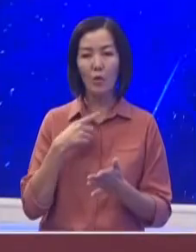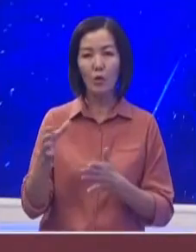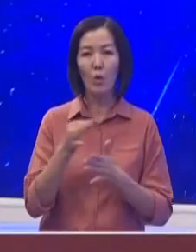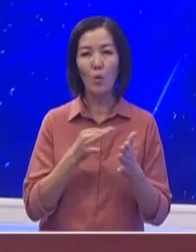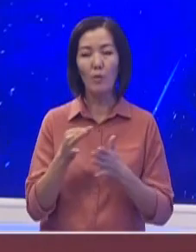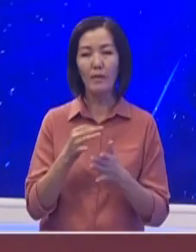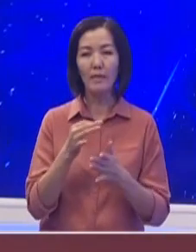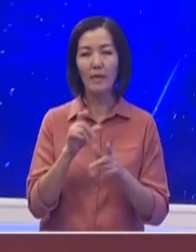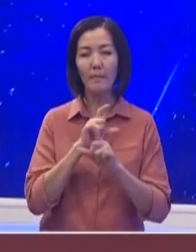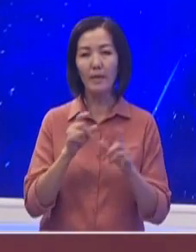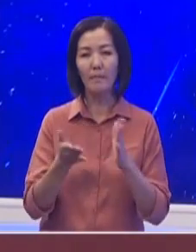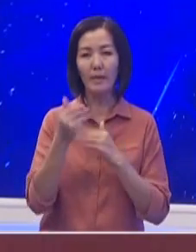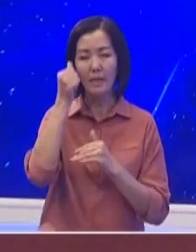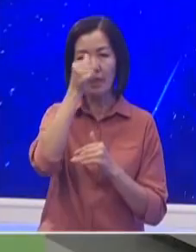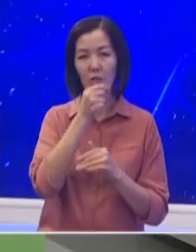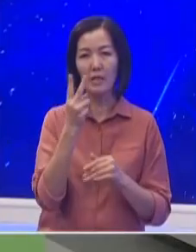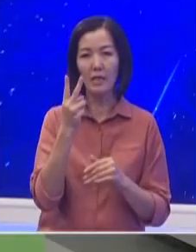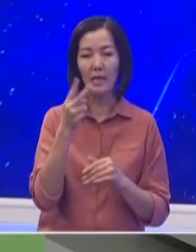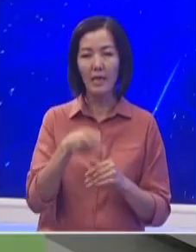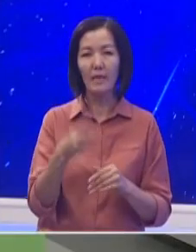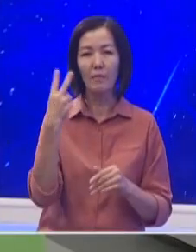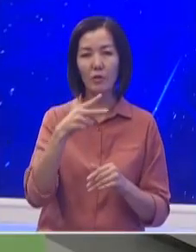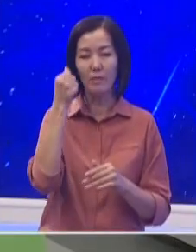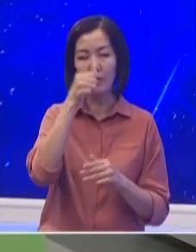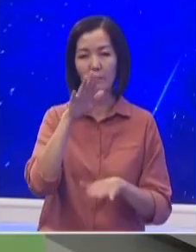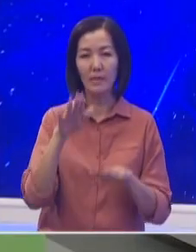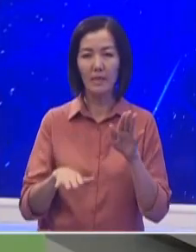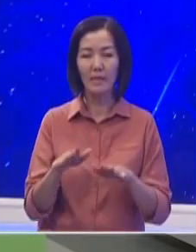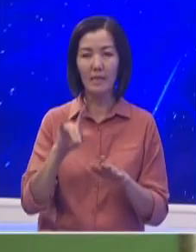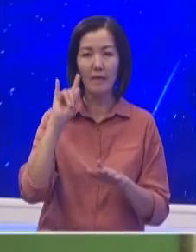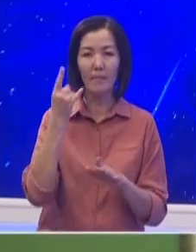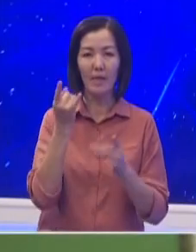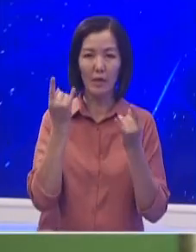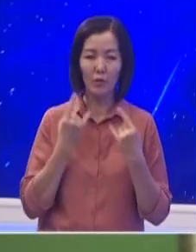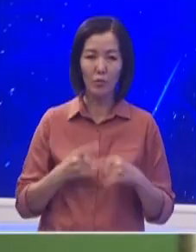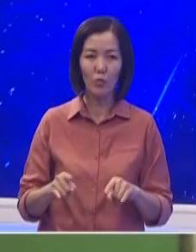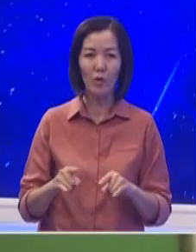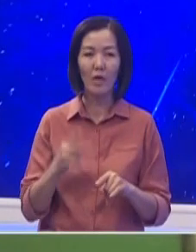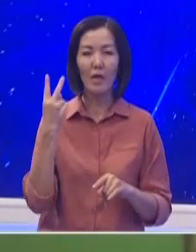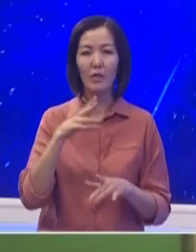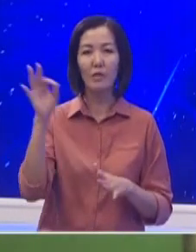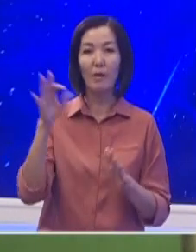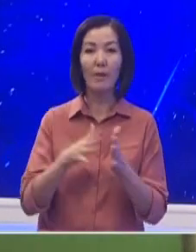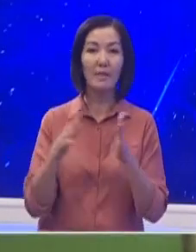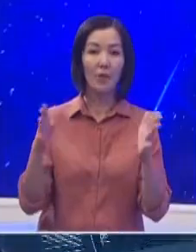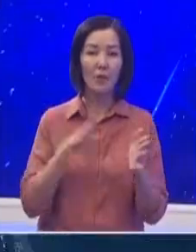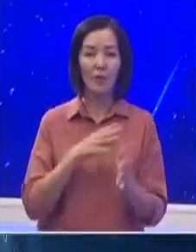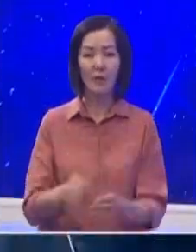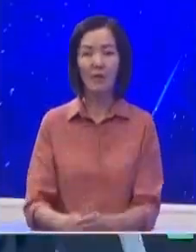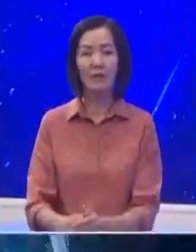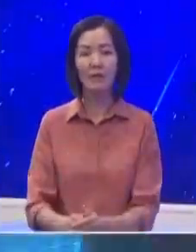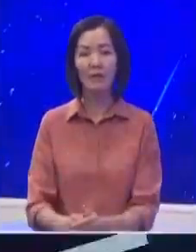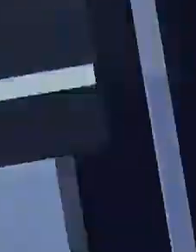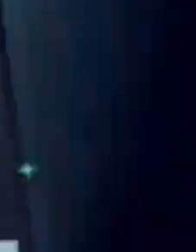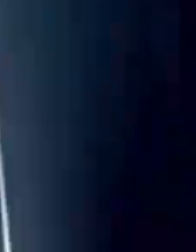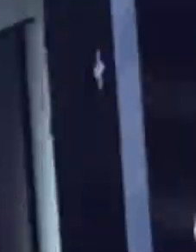облыстық перзентханада былтыр 2020 жылмен салыстырғанда балалардың өмірге келуі 20%-ға көбейген.